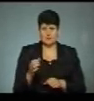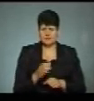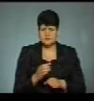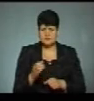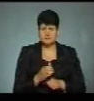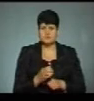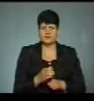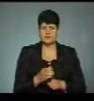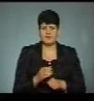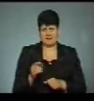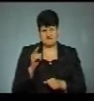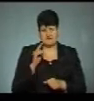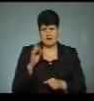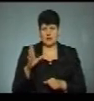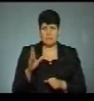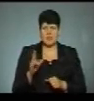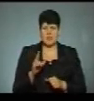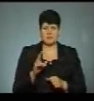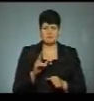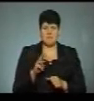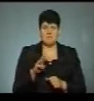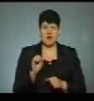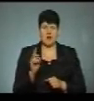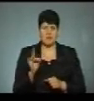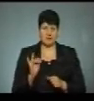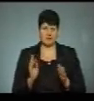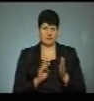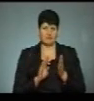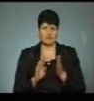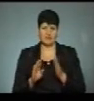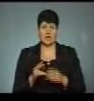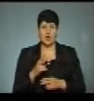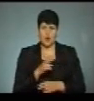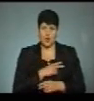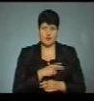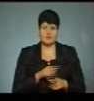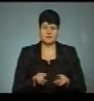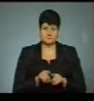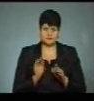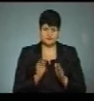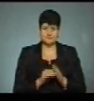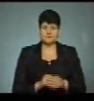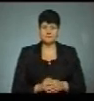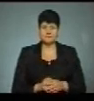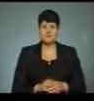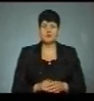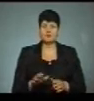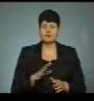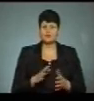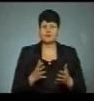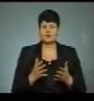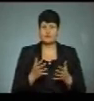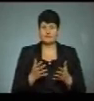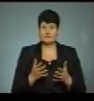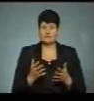продукція відомих брендових марок України, а також деякі види коньяків. В ході проведених обшуків було виявлено та